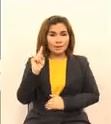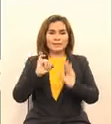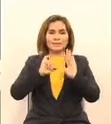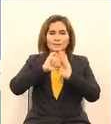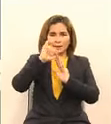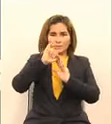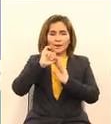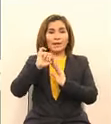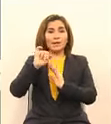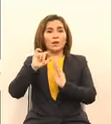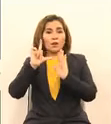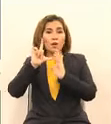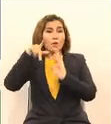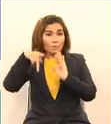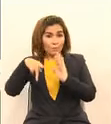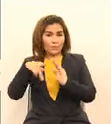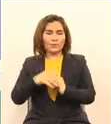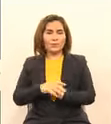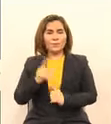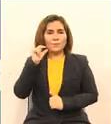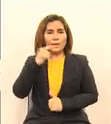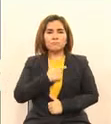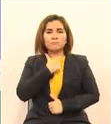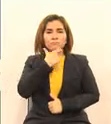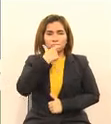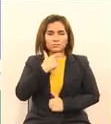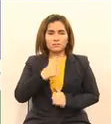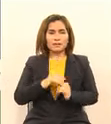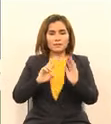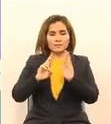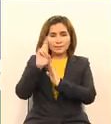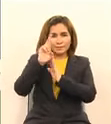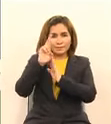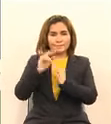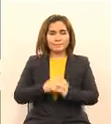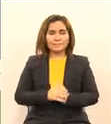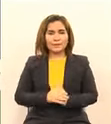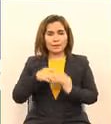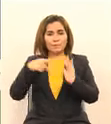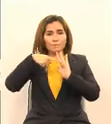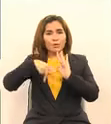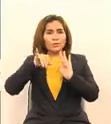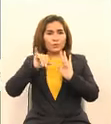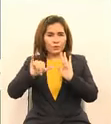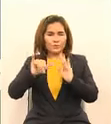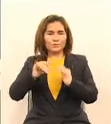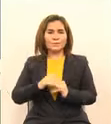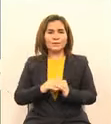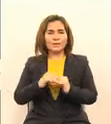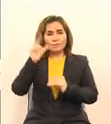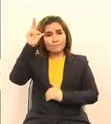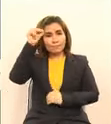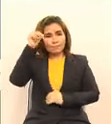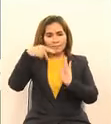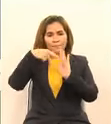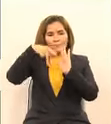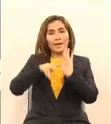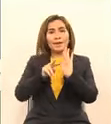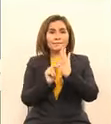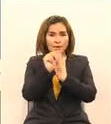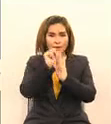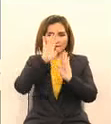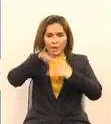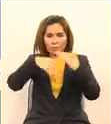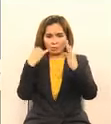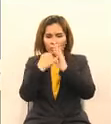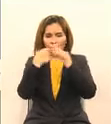ชียงใหม่ลำพูนแม่ฮ่องสอนนะครับเชียงรายพะเยาแล้วก็ลำปางแพร่น่านนะครับคือ